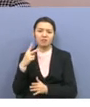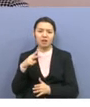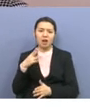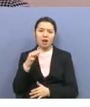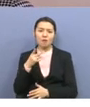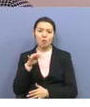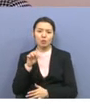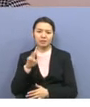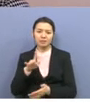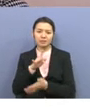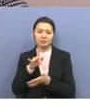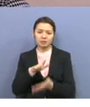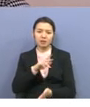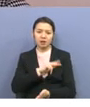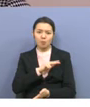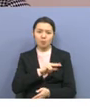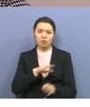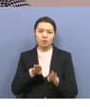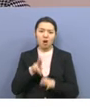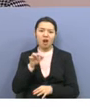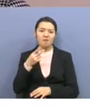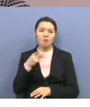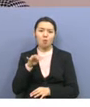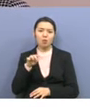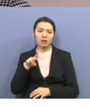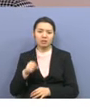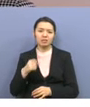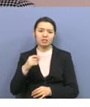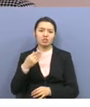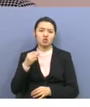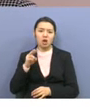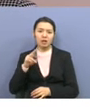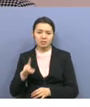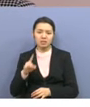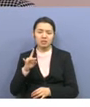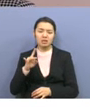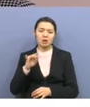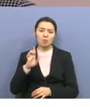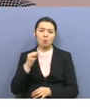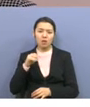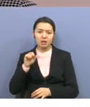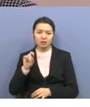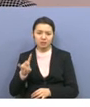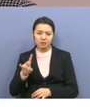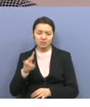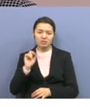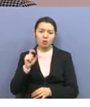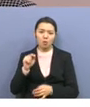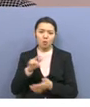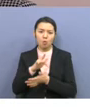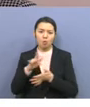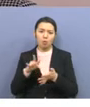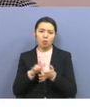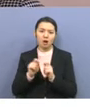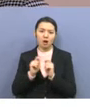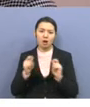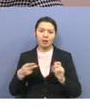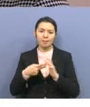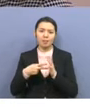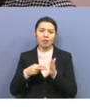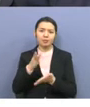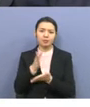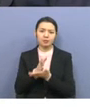коворкинг орталығы жұмыс істейді. Дәл осындай коворкинг орталықтары Жақсы, Егіндікөл, Бұланды аудандары мен Степногорск қаласында ашу